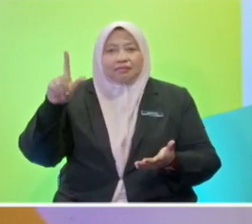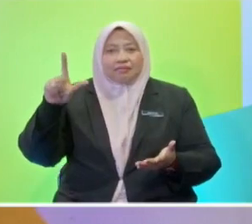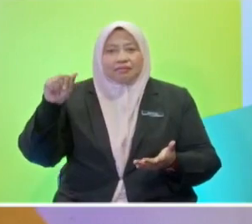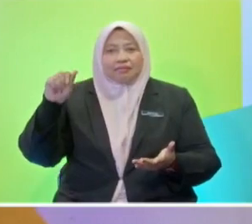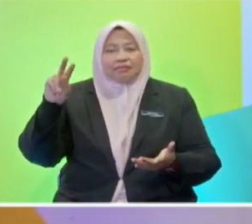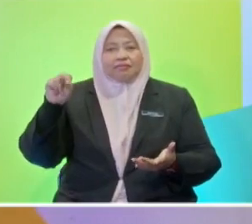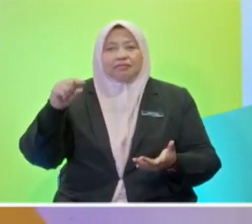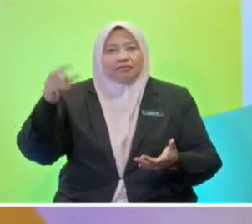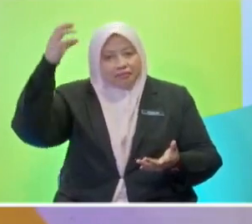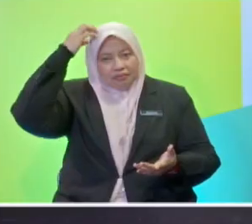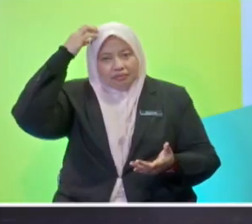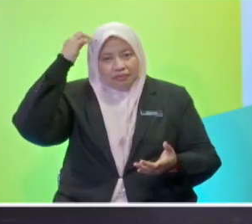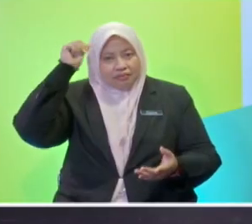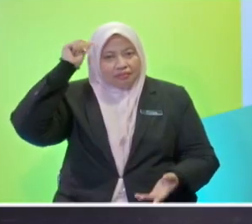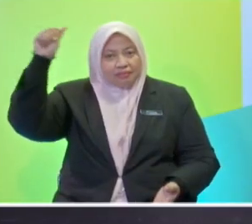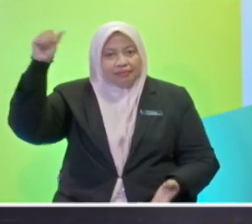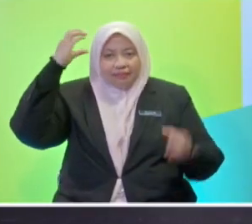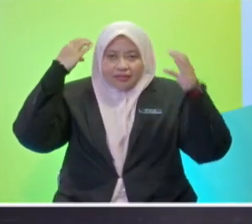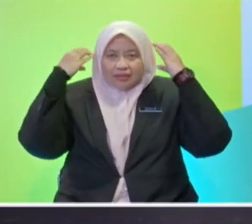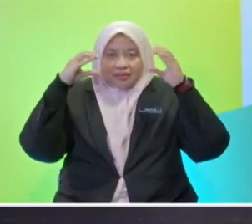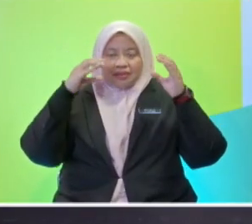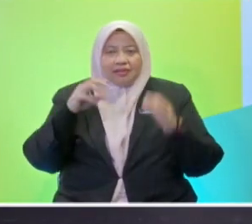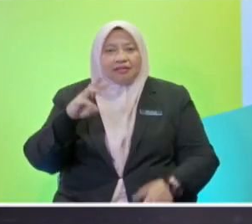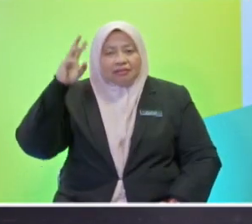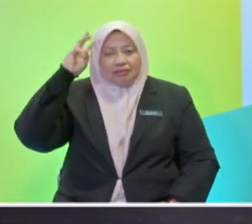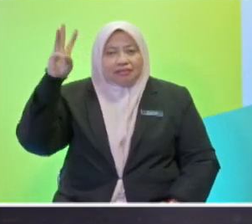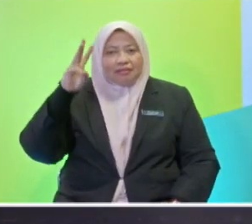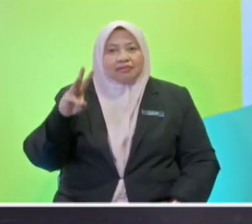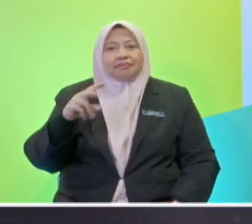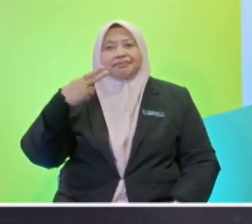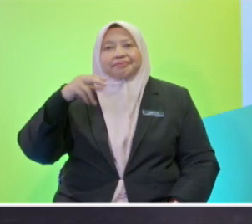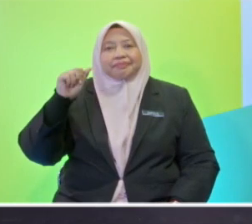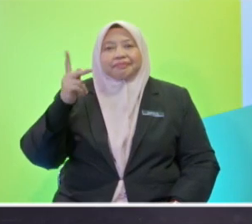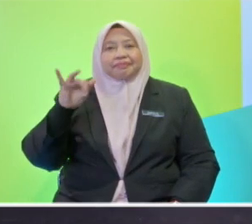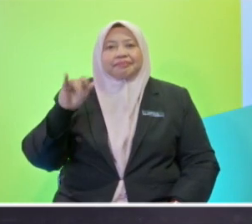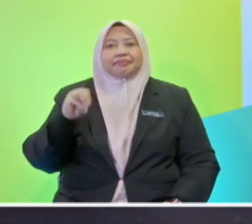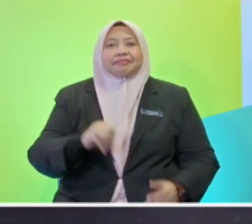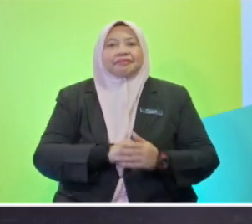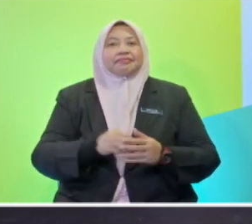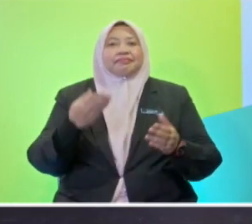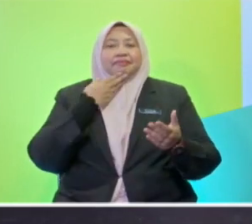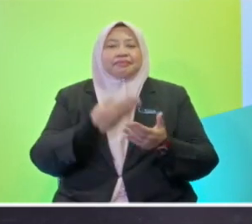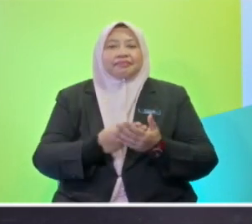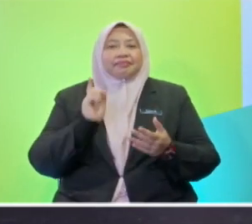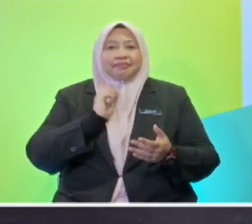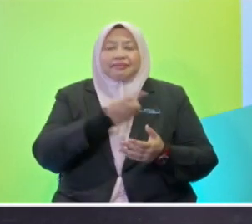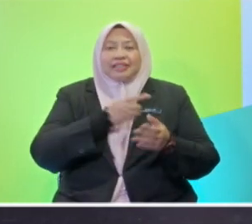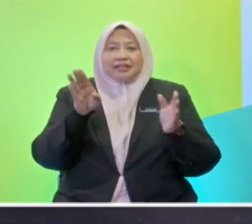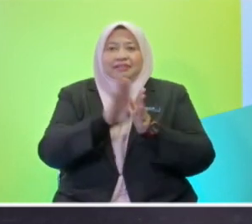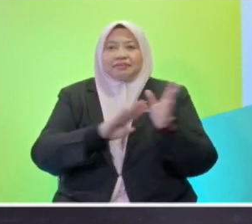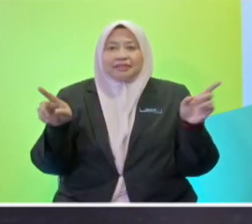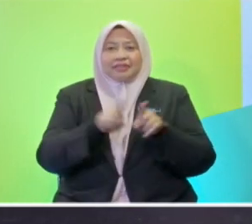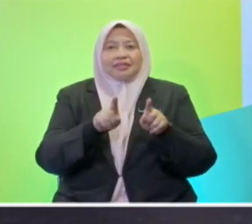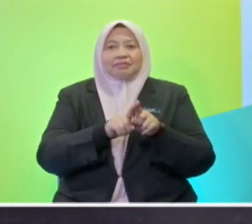Selangor Assalamualaikum cikgum baik dan kita juga bersama dengan